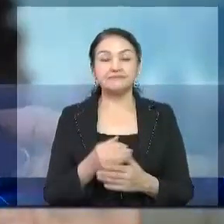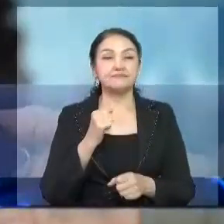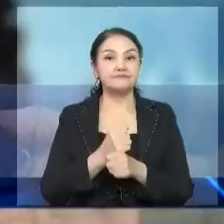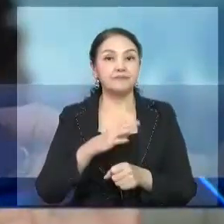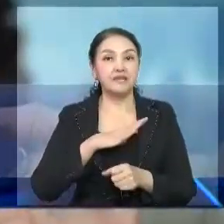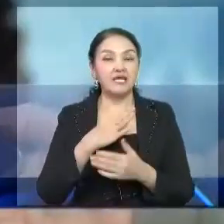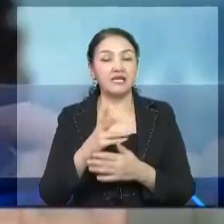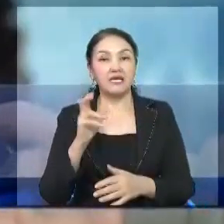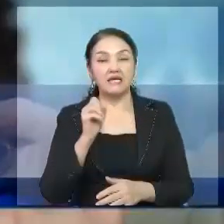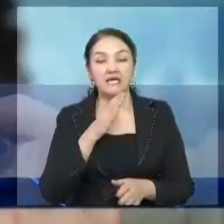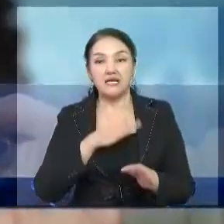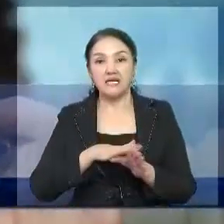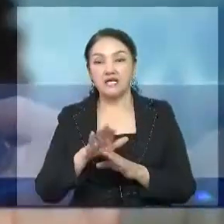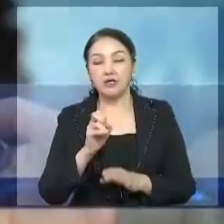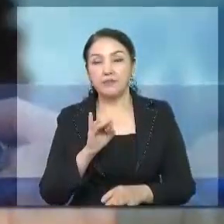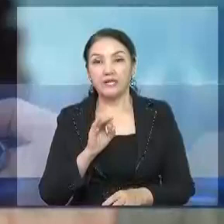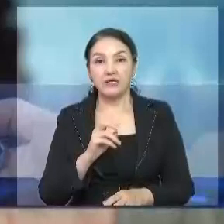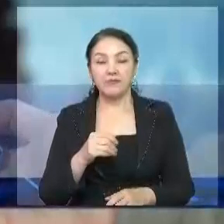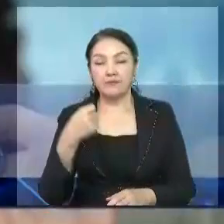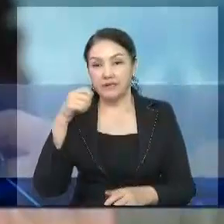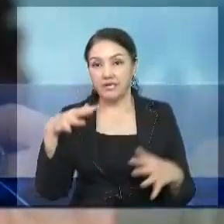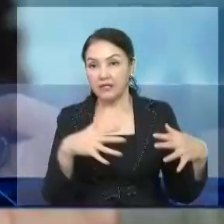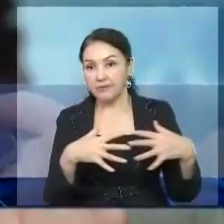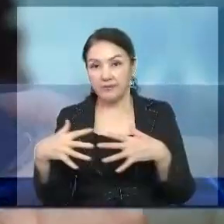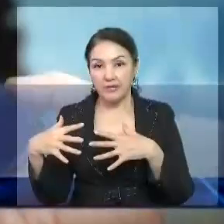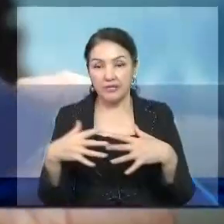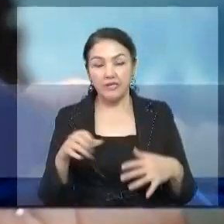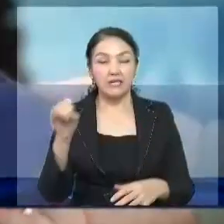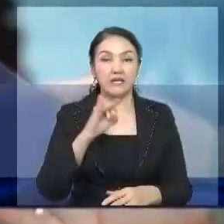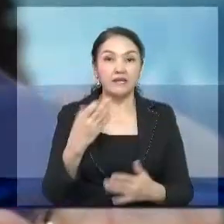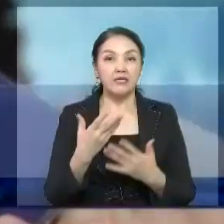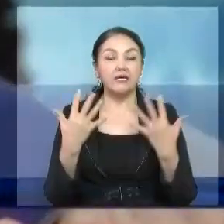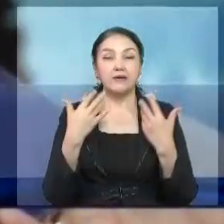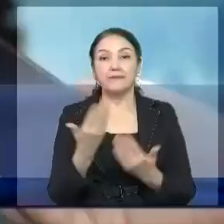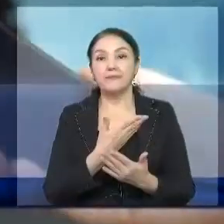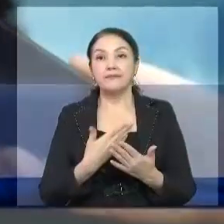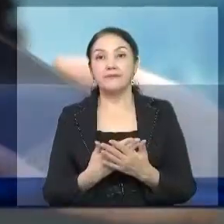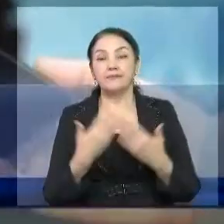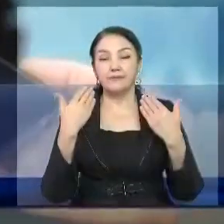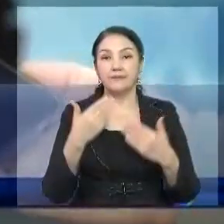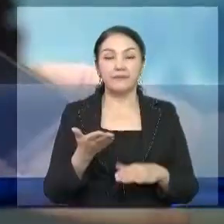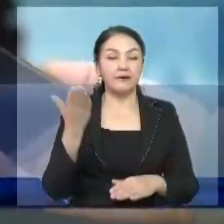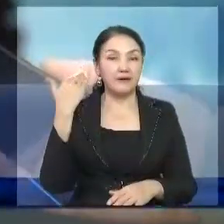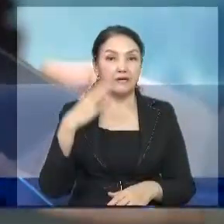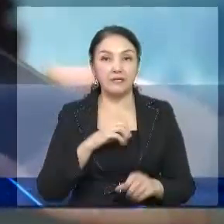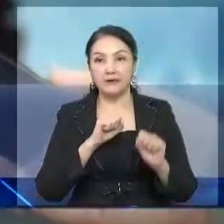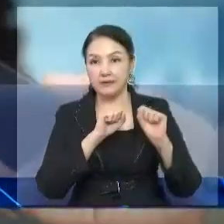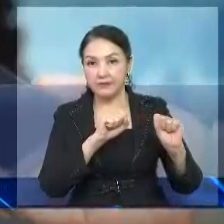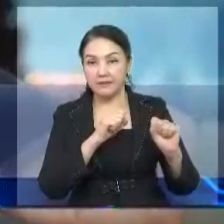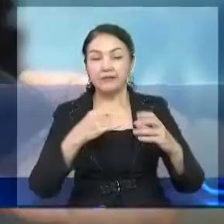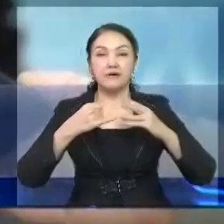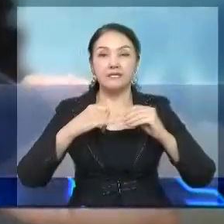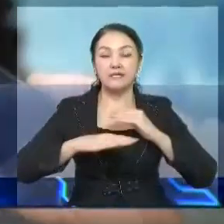происходит накануне 300-летия Аныракайской битвы, исторической битвы, когда наши предки отстояли эти